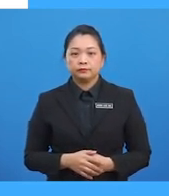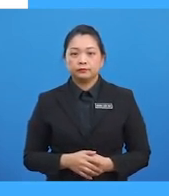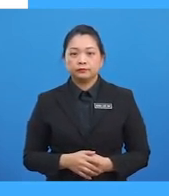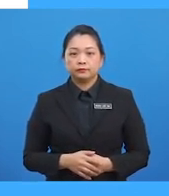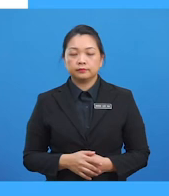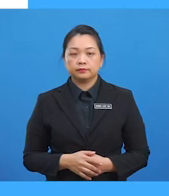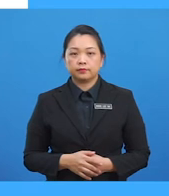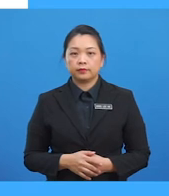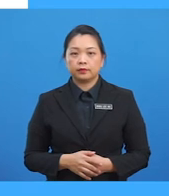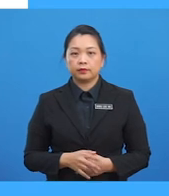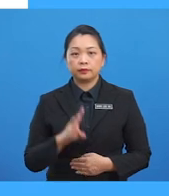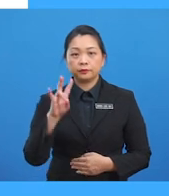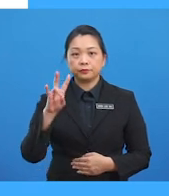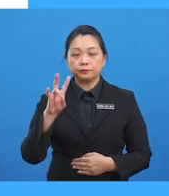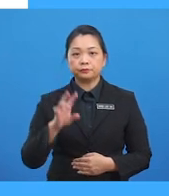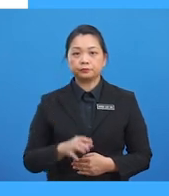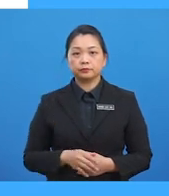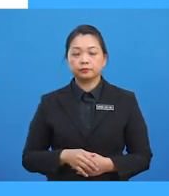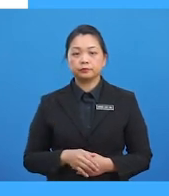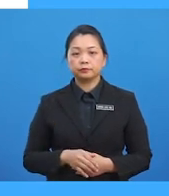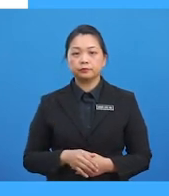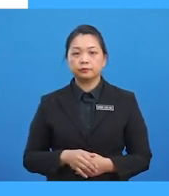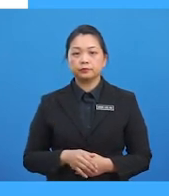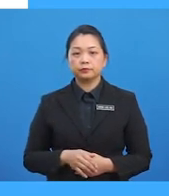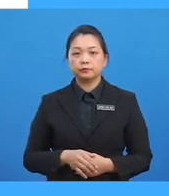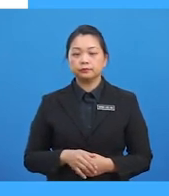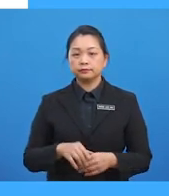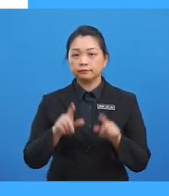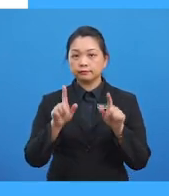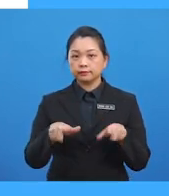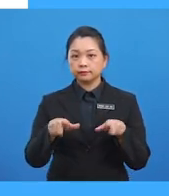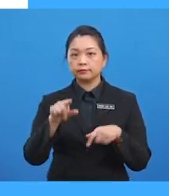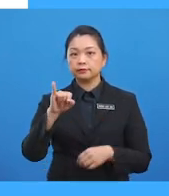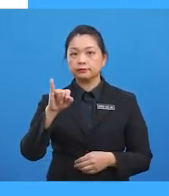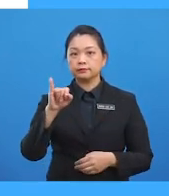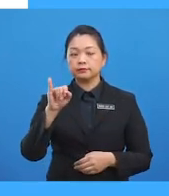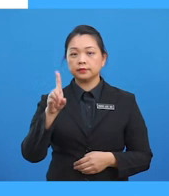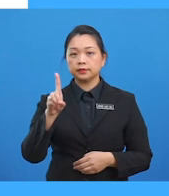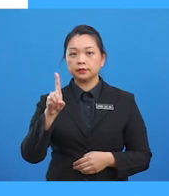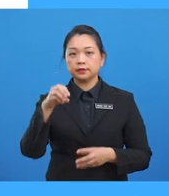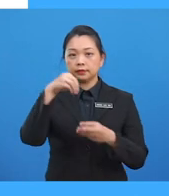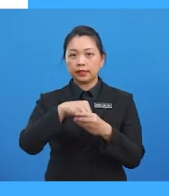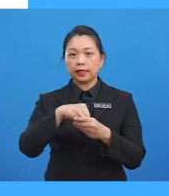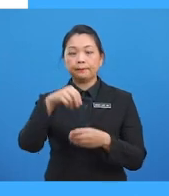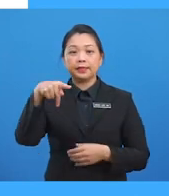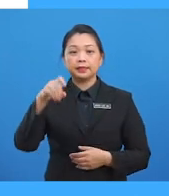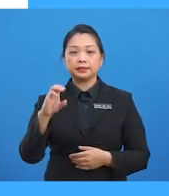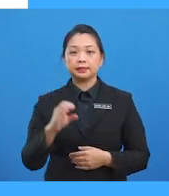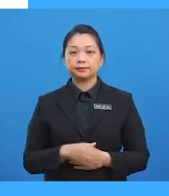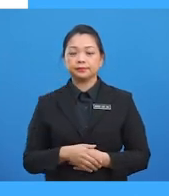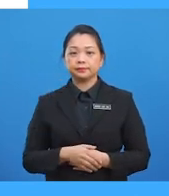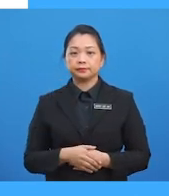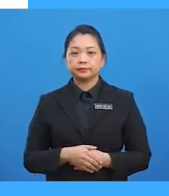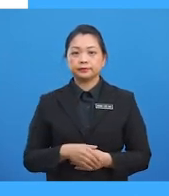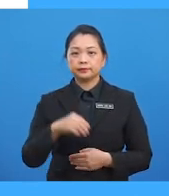https://digitalid.msctrustgate.com/myipo. Yang ketujuh, pasang ID digital ke dalam PC. Yang kelapan, ID digital